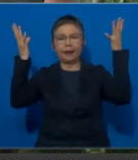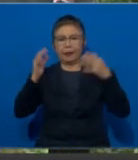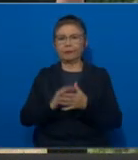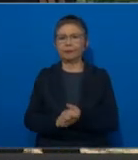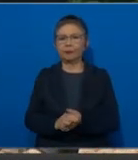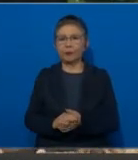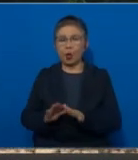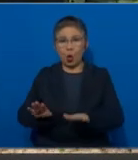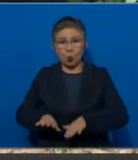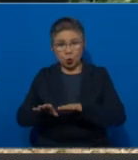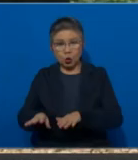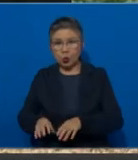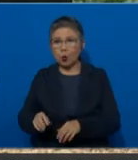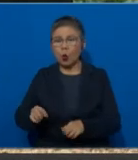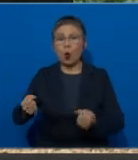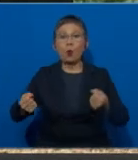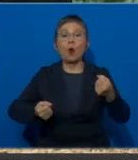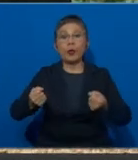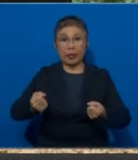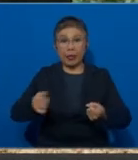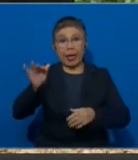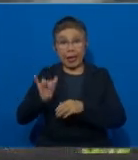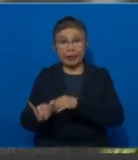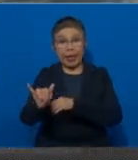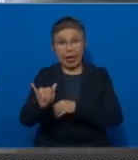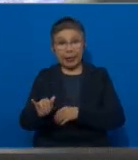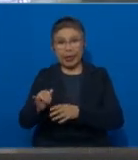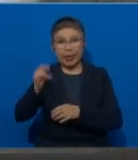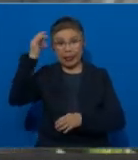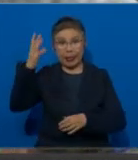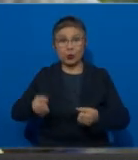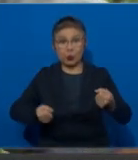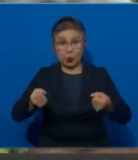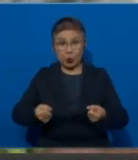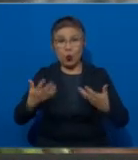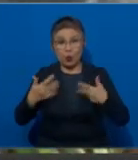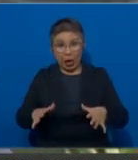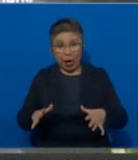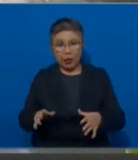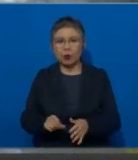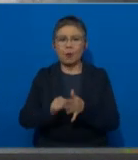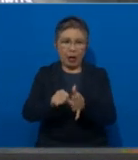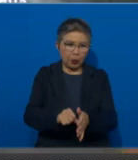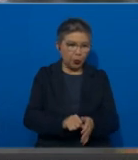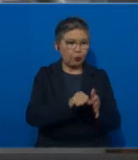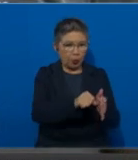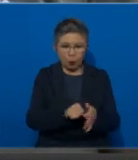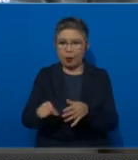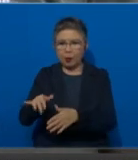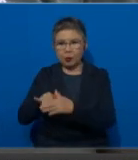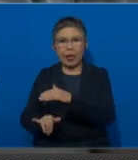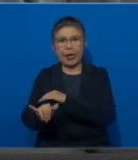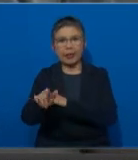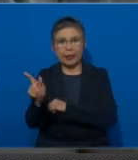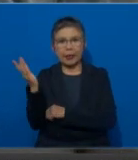Mulailah dari mengurusi sebagian besar mobil operasional dan sebagai pengemudi. Kemudian ikut membantu semua pekerja di Yayasan Zamrud Biru. Dan yang